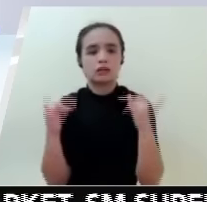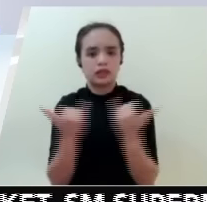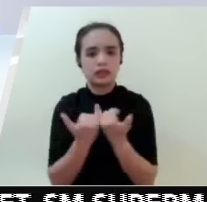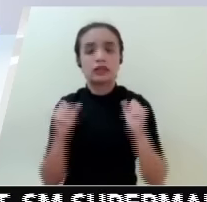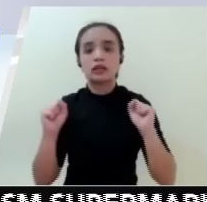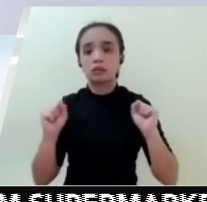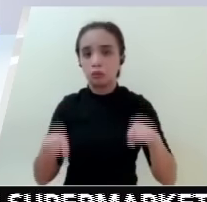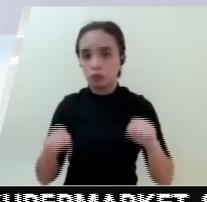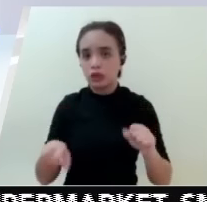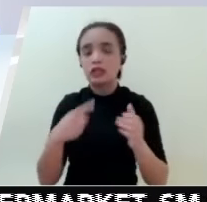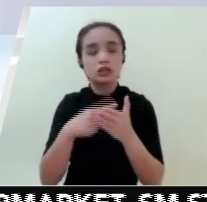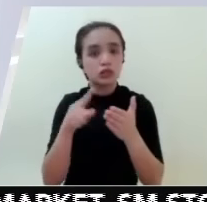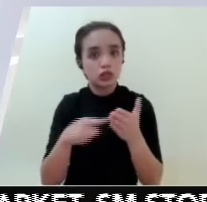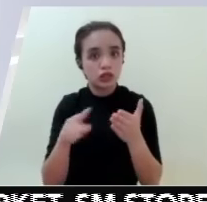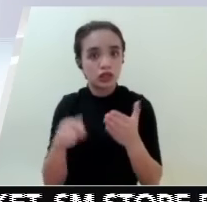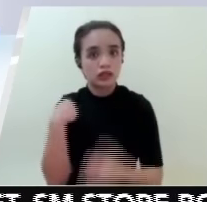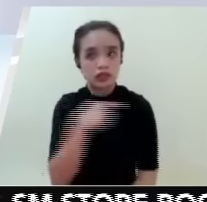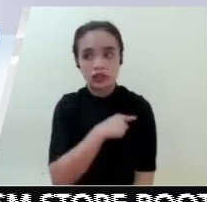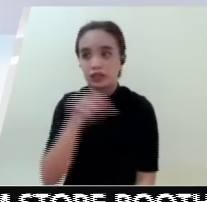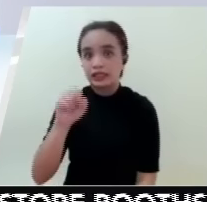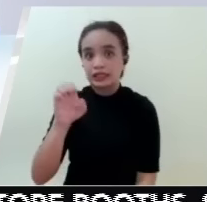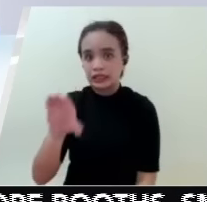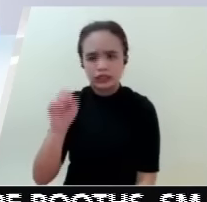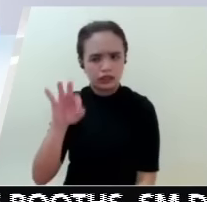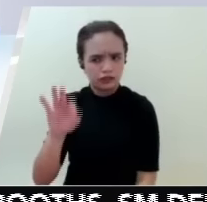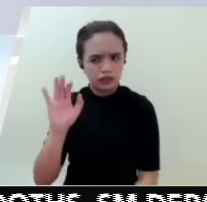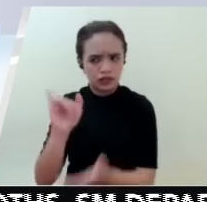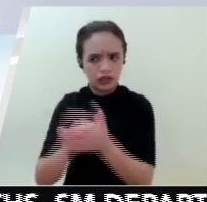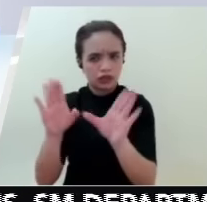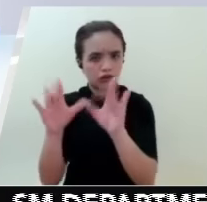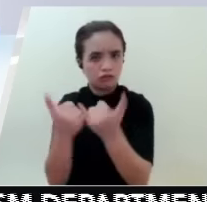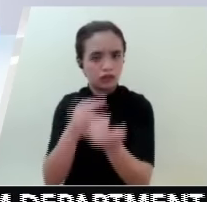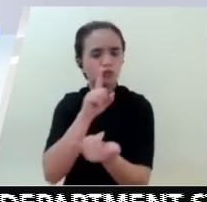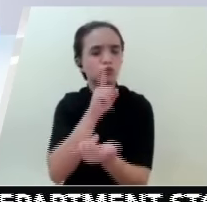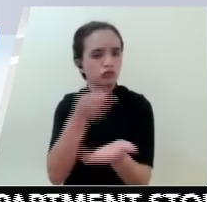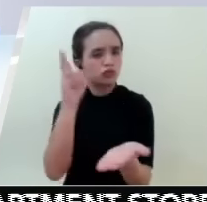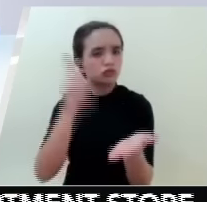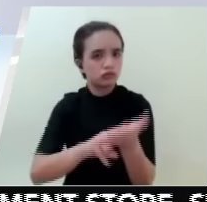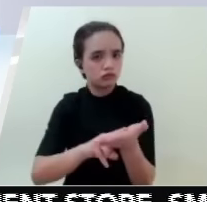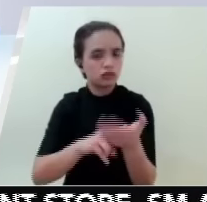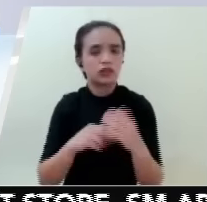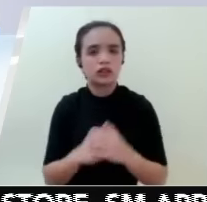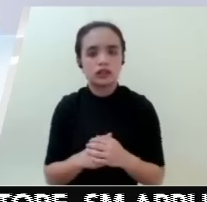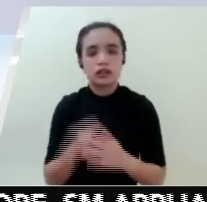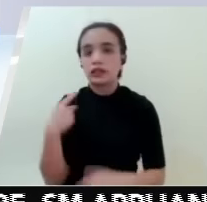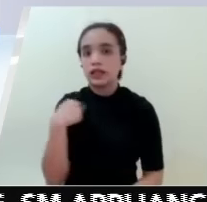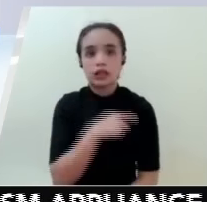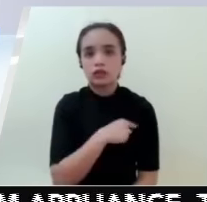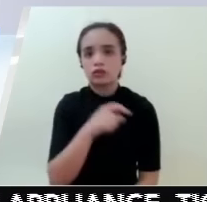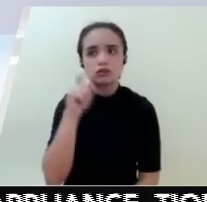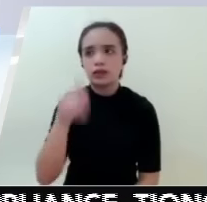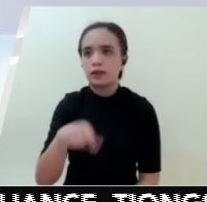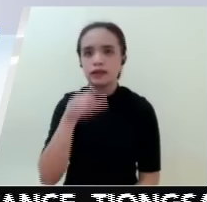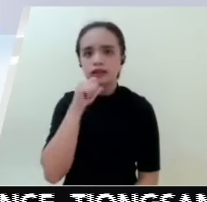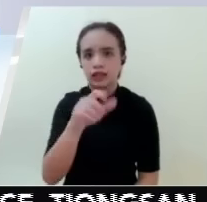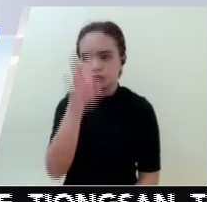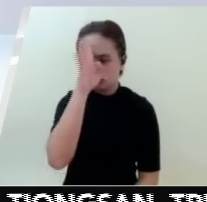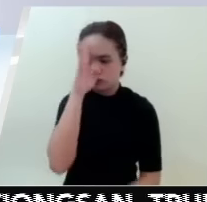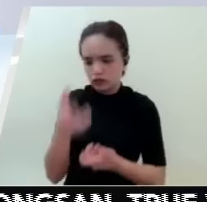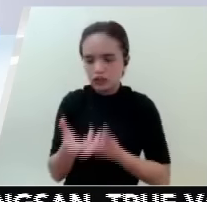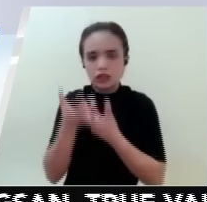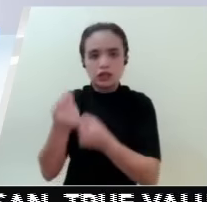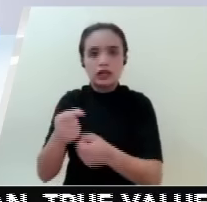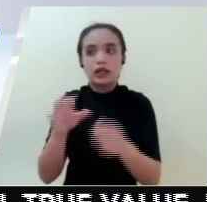SEC natin, no, kung registered itong mga kumpanya na to. At hindi tayo basta-basta magtiwala, lalo na kung malalaking halaga yung